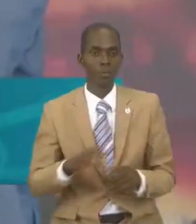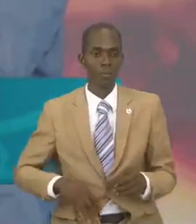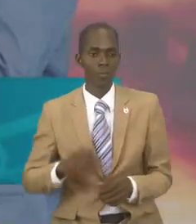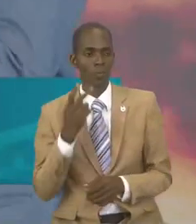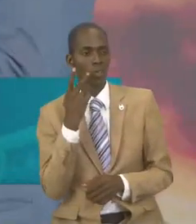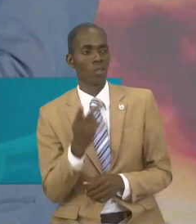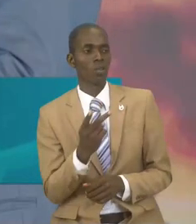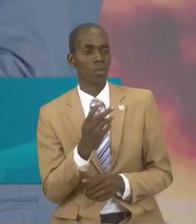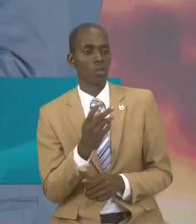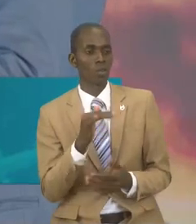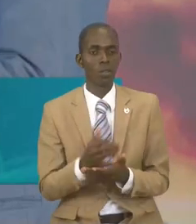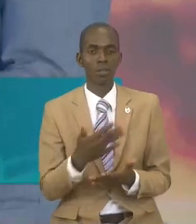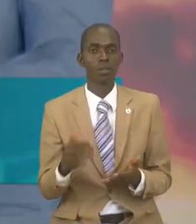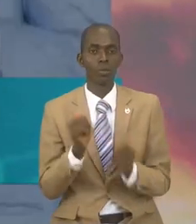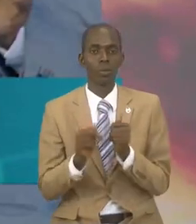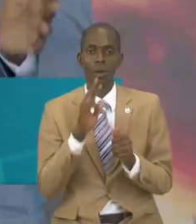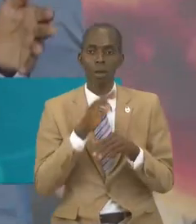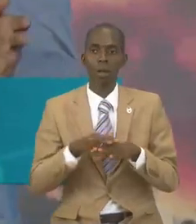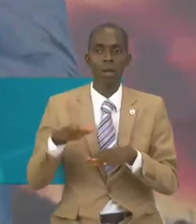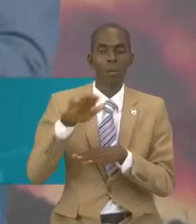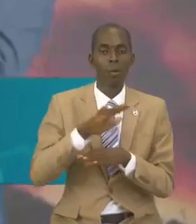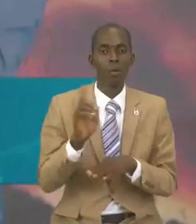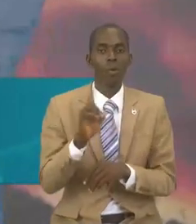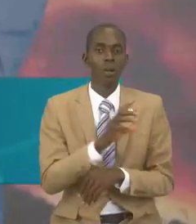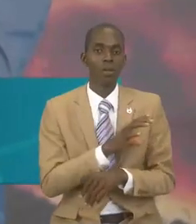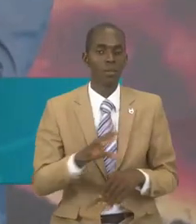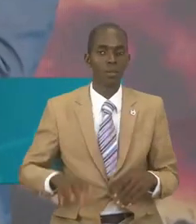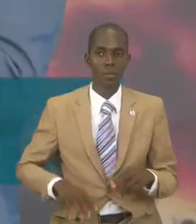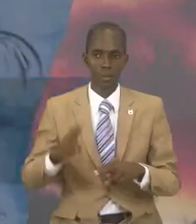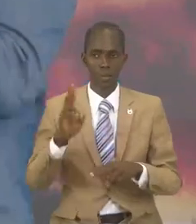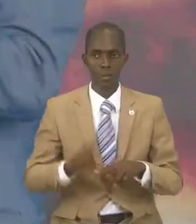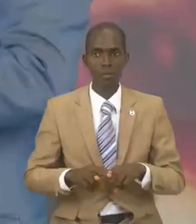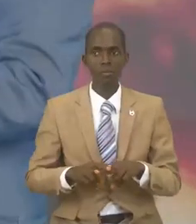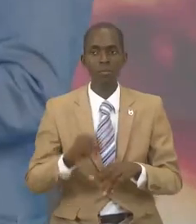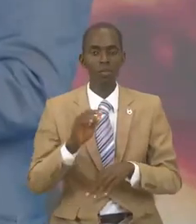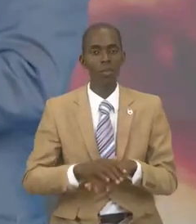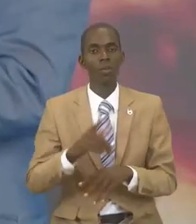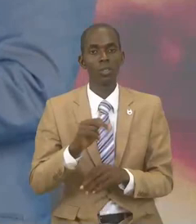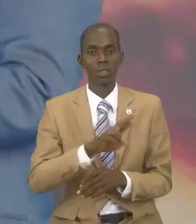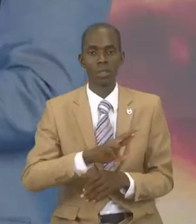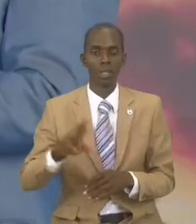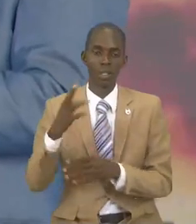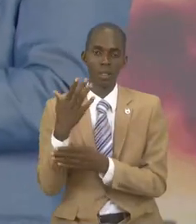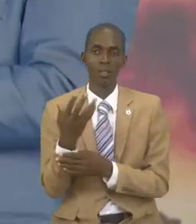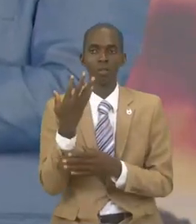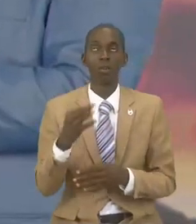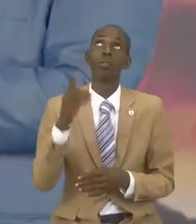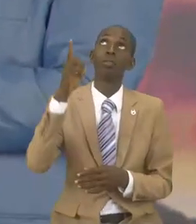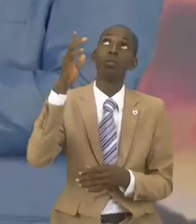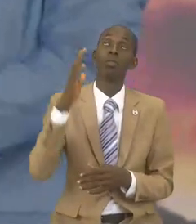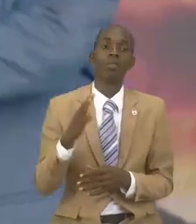avec Christ, cherchez les choses d'en haut où Christ est assis à la droite de